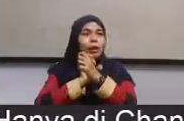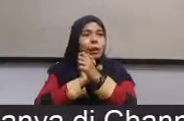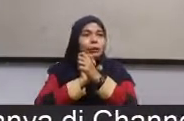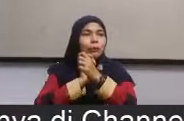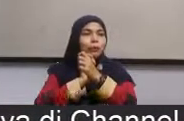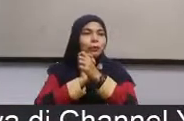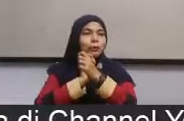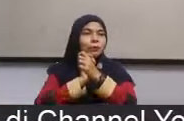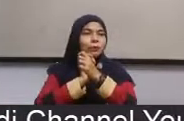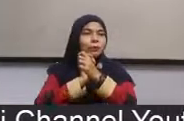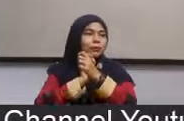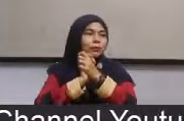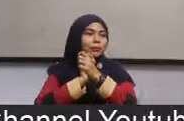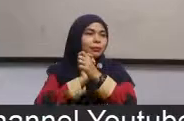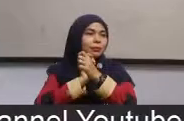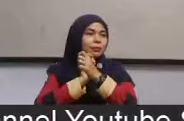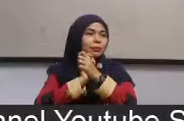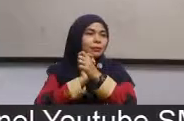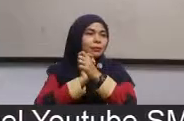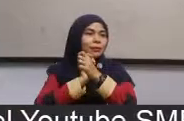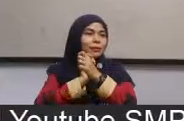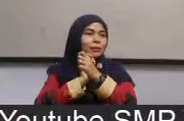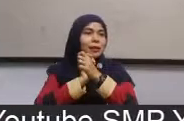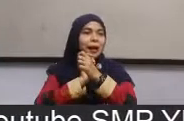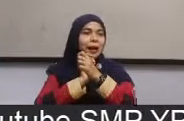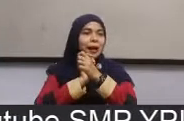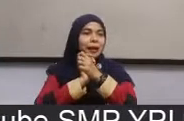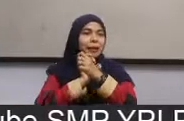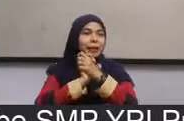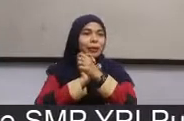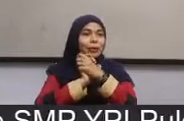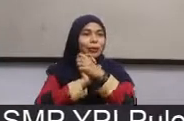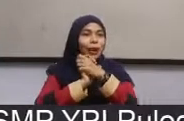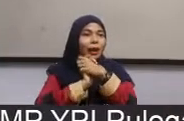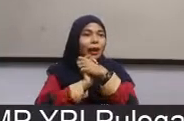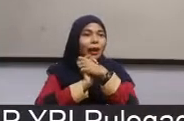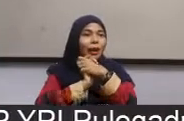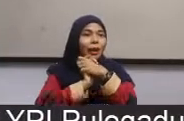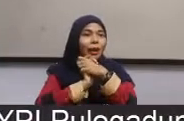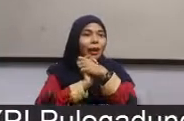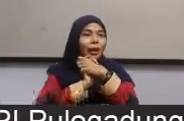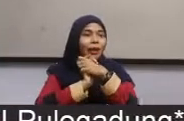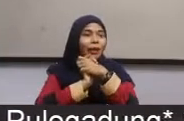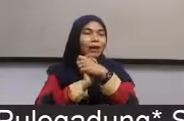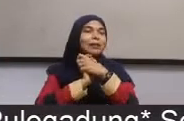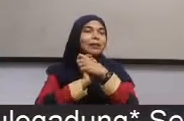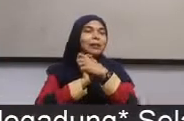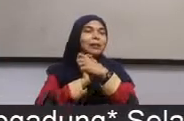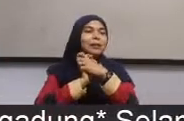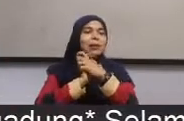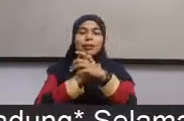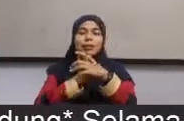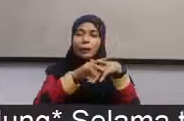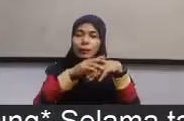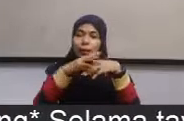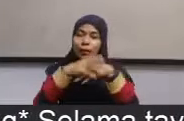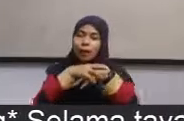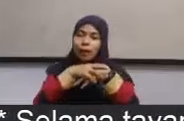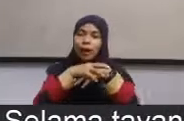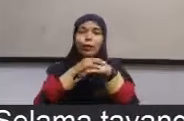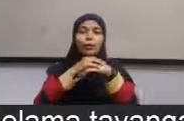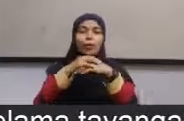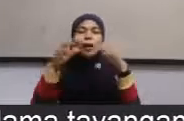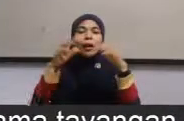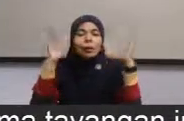menghasilkan bu ya itu enggak Hai nah tapi jangan seperti